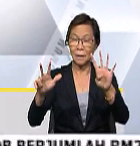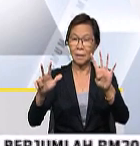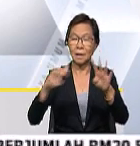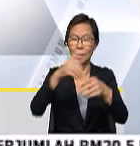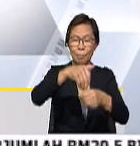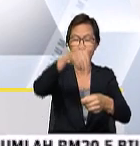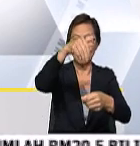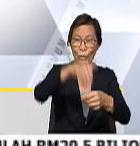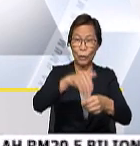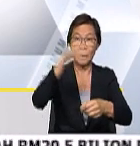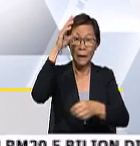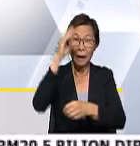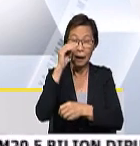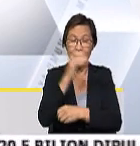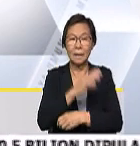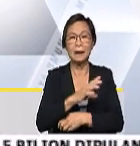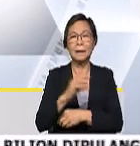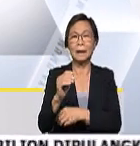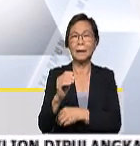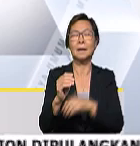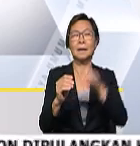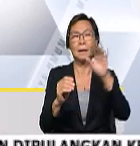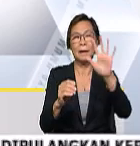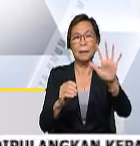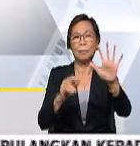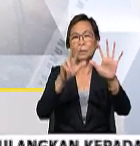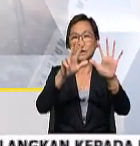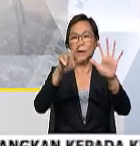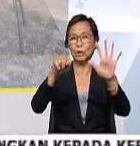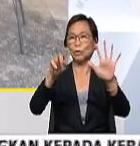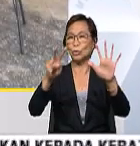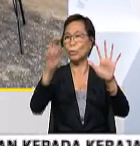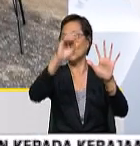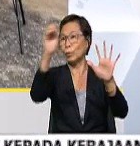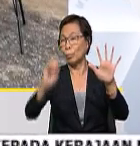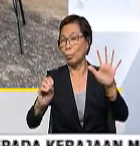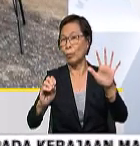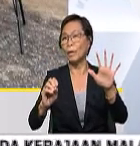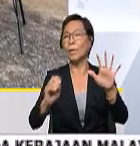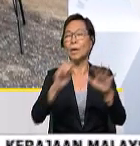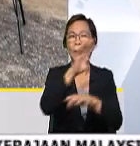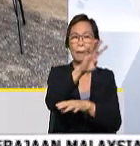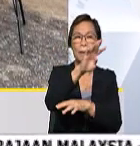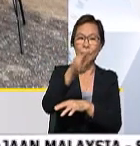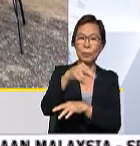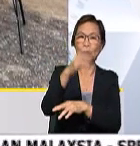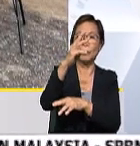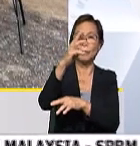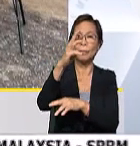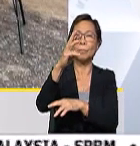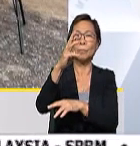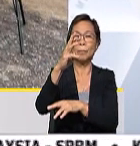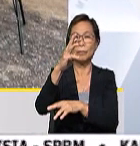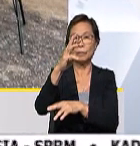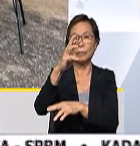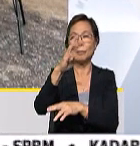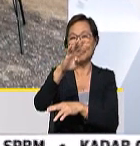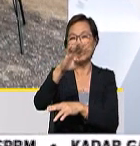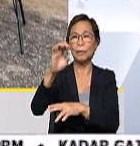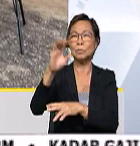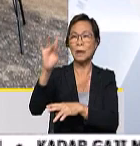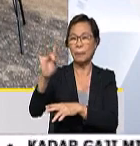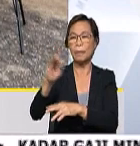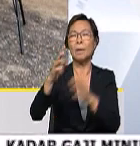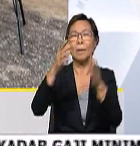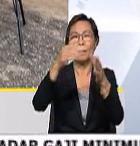adalah pengundi lelaki, manakala 53.2% persamaan 4,608 adalah